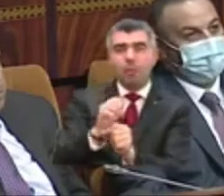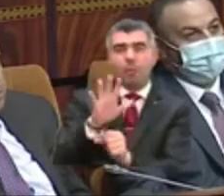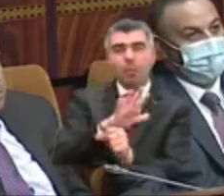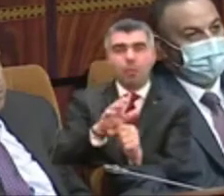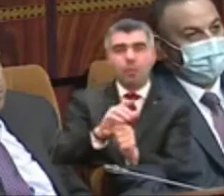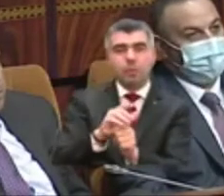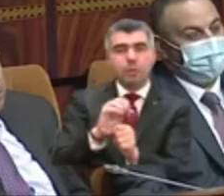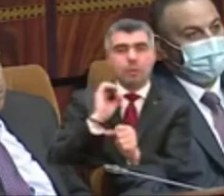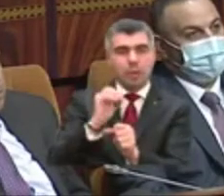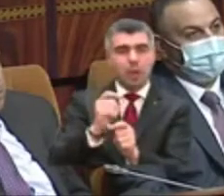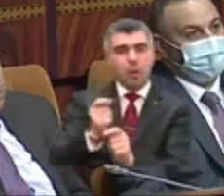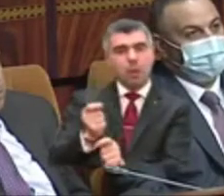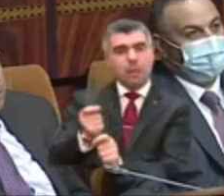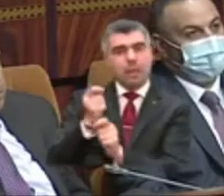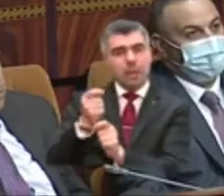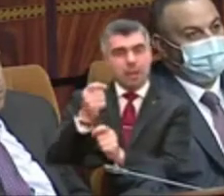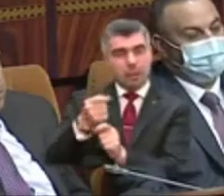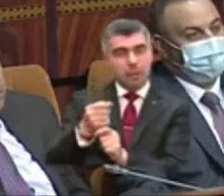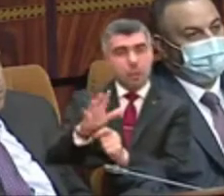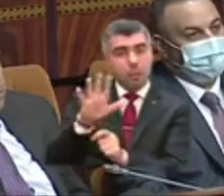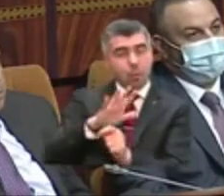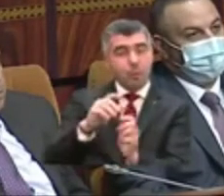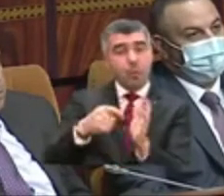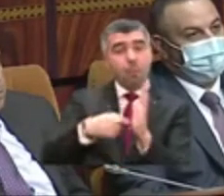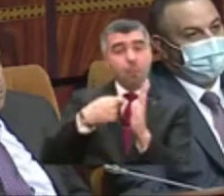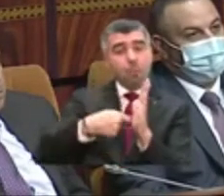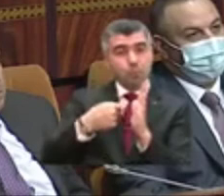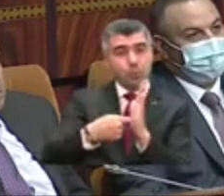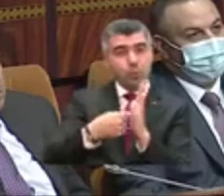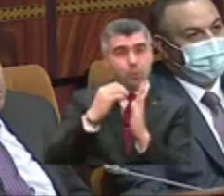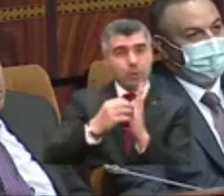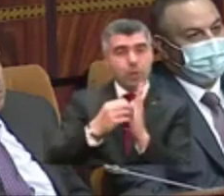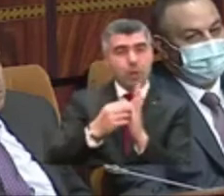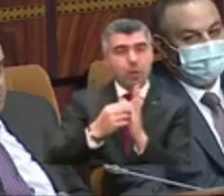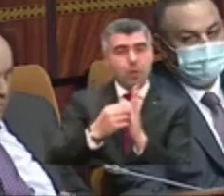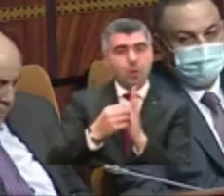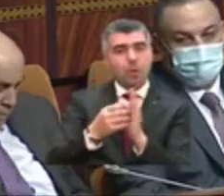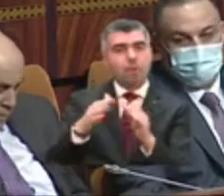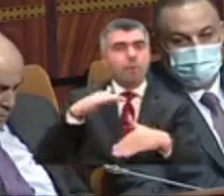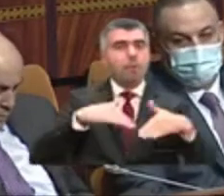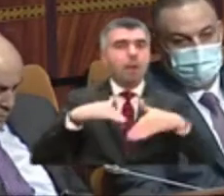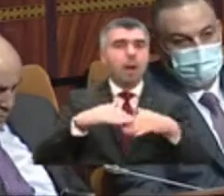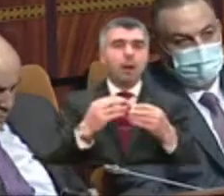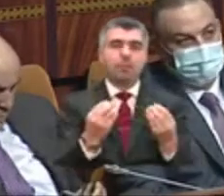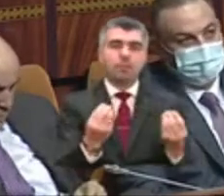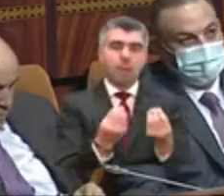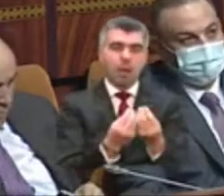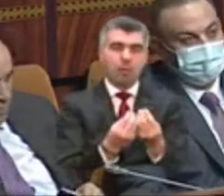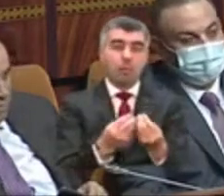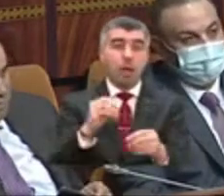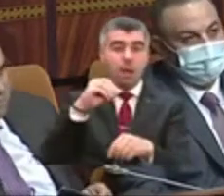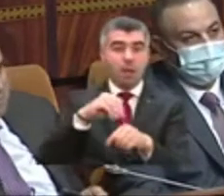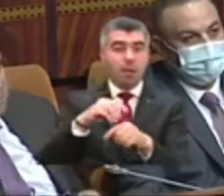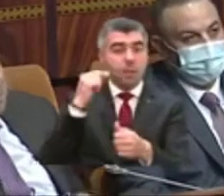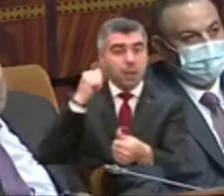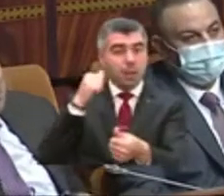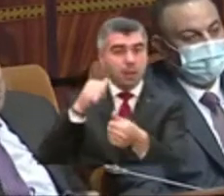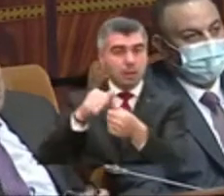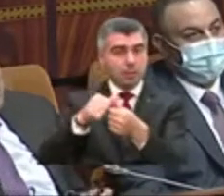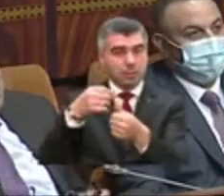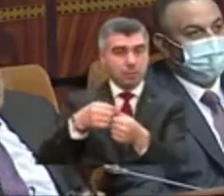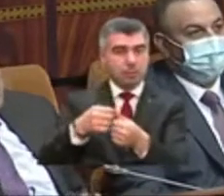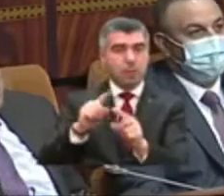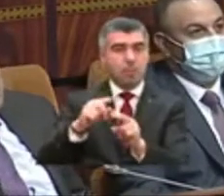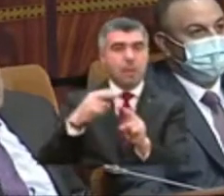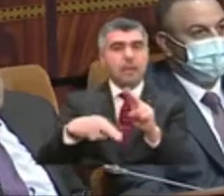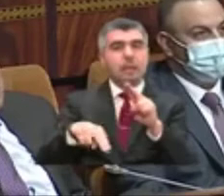بحرية، خاصة وأن هذا المشروع سيشمل أيضا الصيد الساحلي. كما نعلمكم أننا توصلنا سيد الوزير بجواب